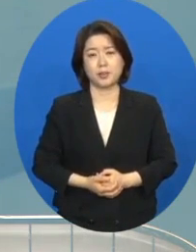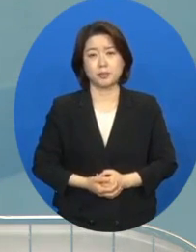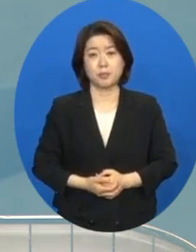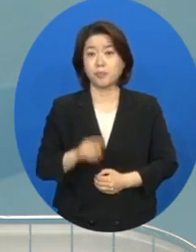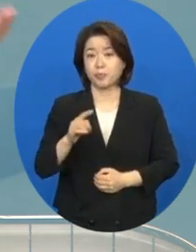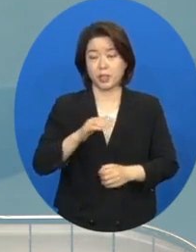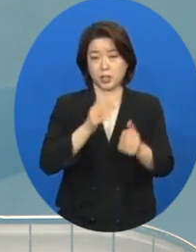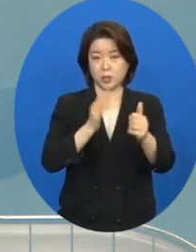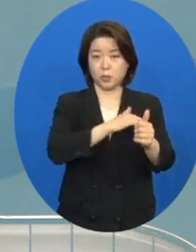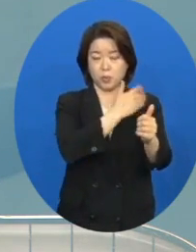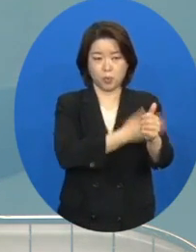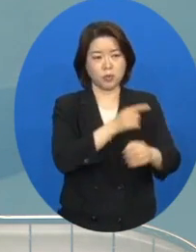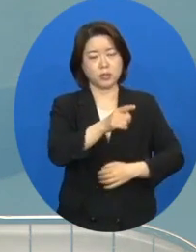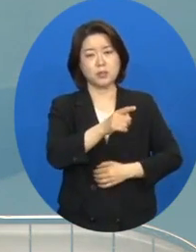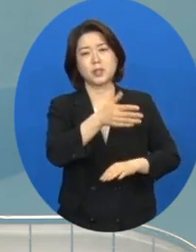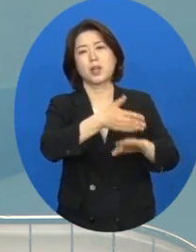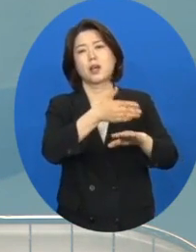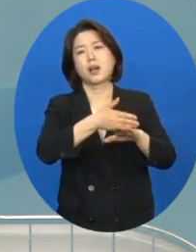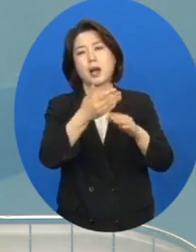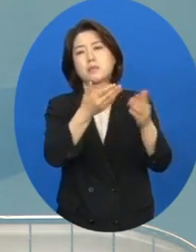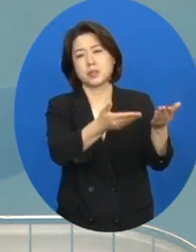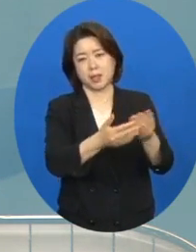그 권사님이 고맙더라고요.